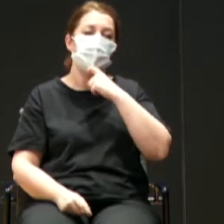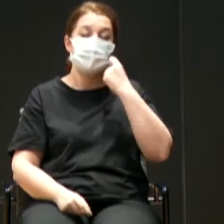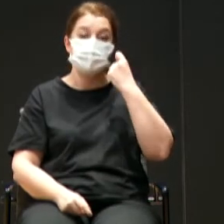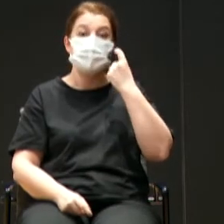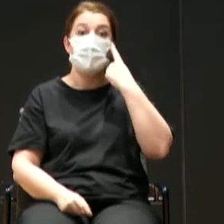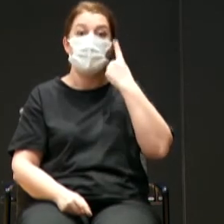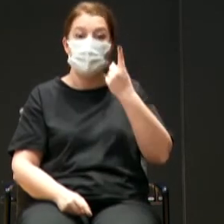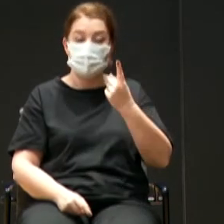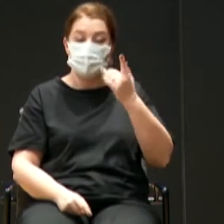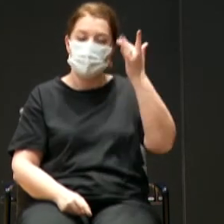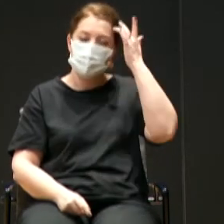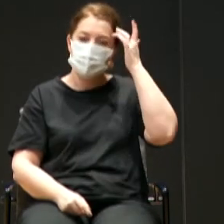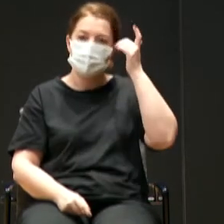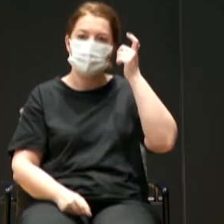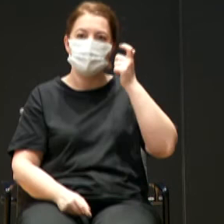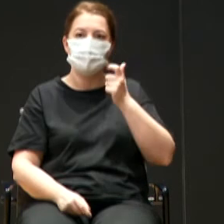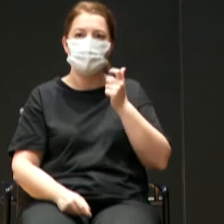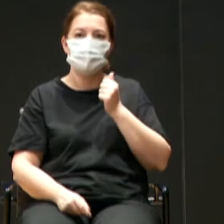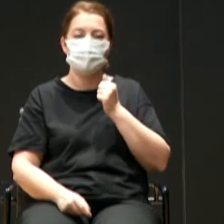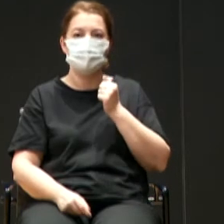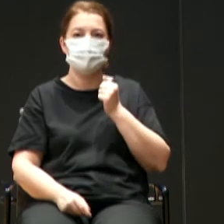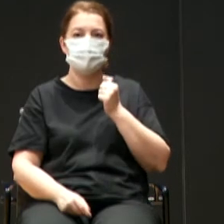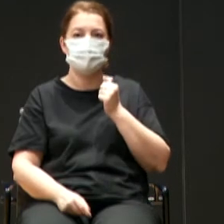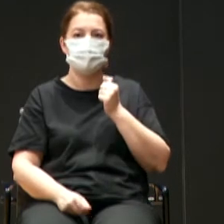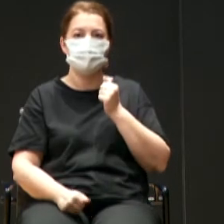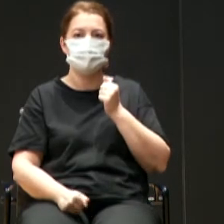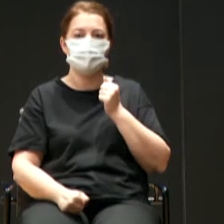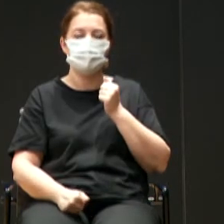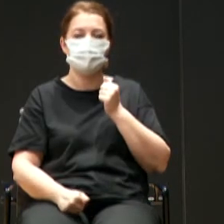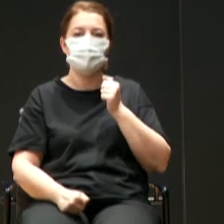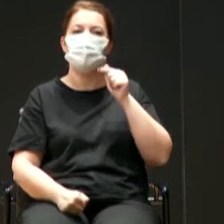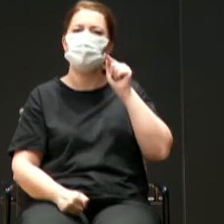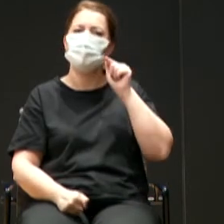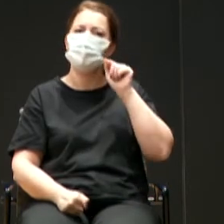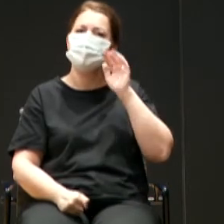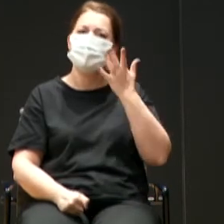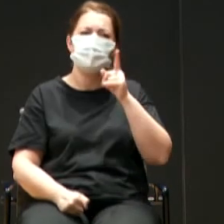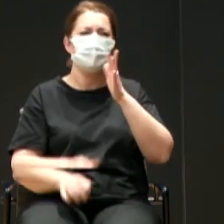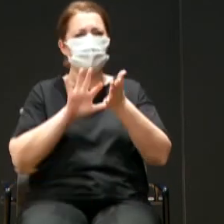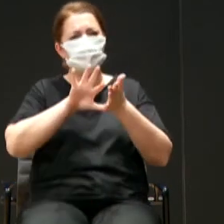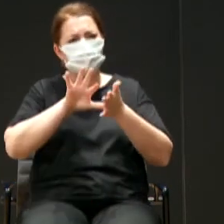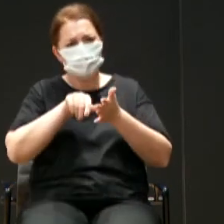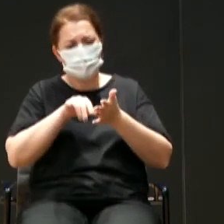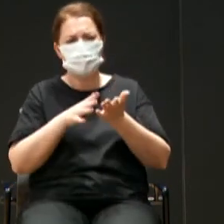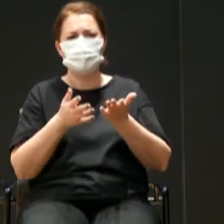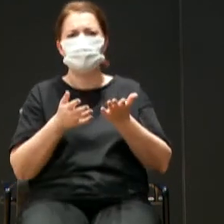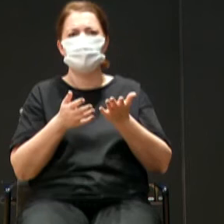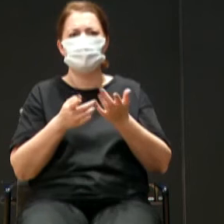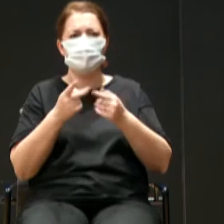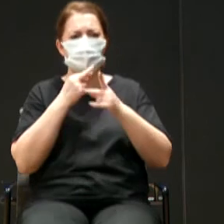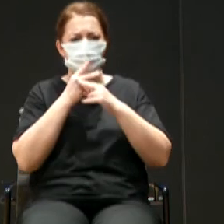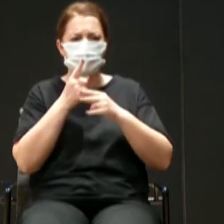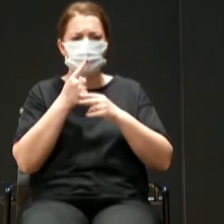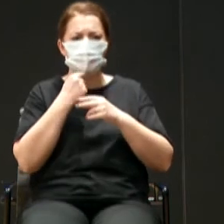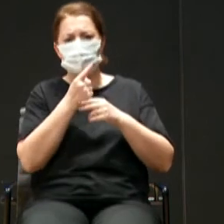baktığında Beylikdüzü'ndeki... Neşet Bey sorduğu için girdi galiba. Okulu. Ama şöyle yani ya çaldınız. Bak konuyu konuşuyor araya